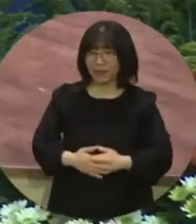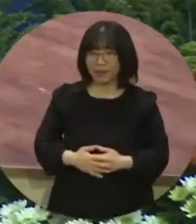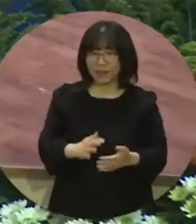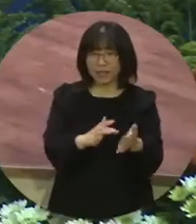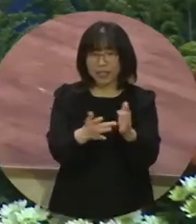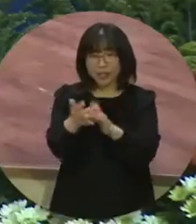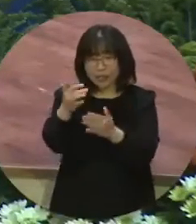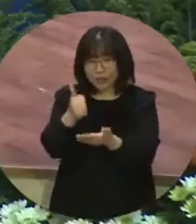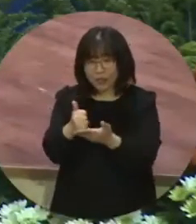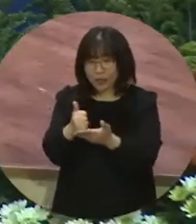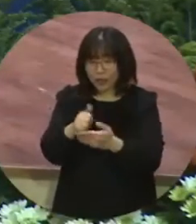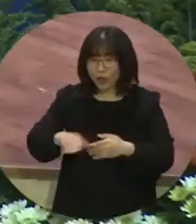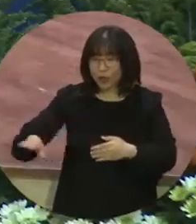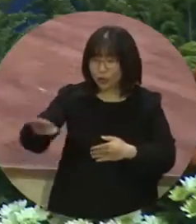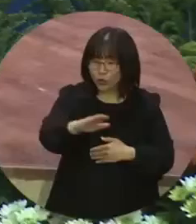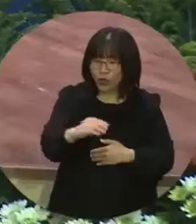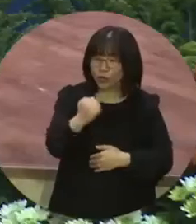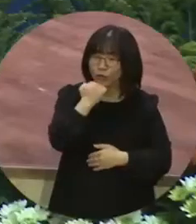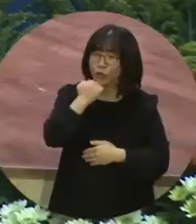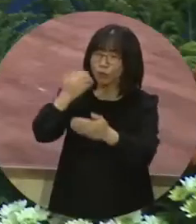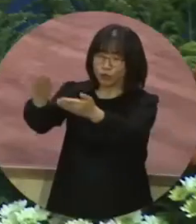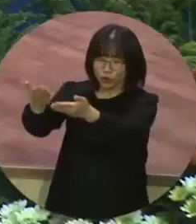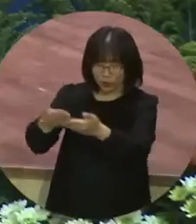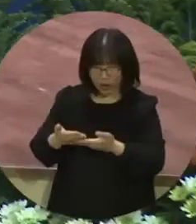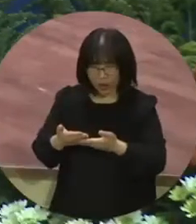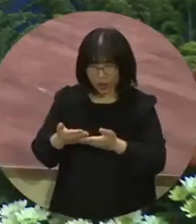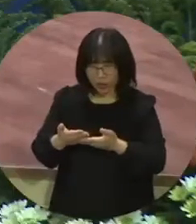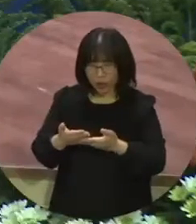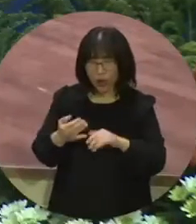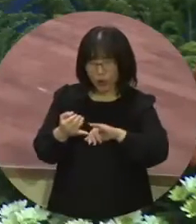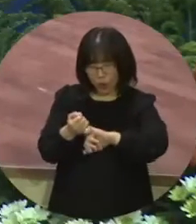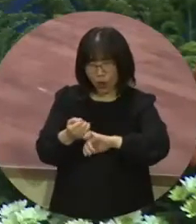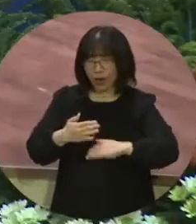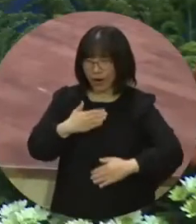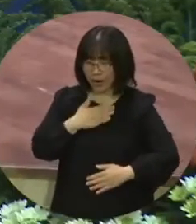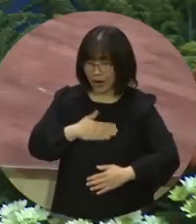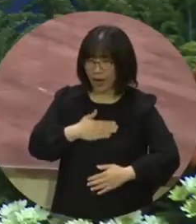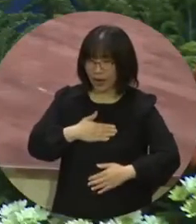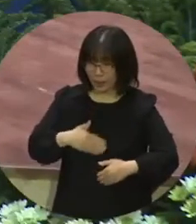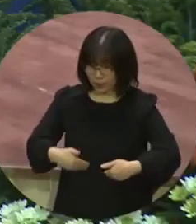예수님은 우리로 하여금 웃게 하신다 사실을 알아야 돼요. 웃게 하신다.